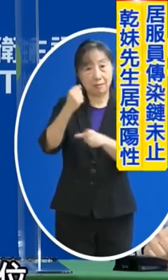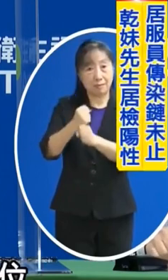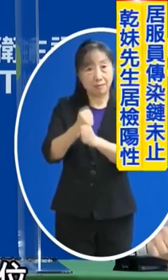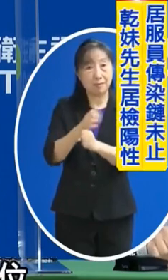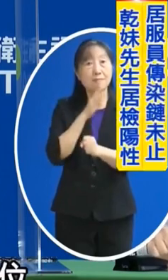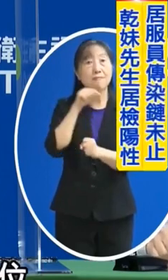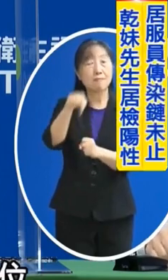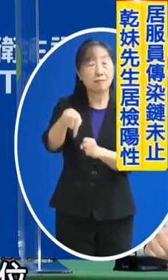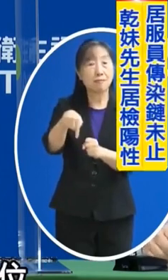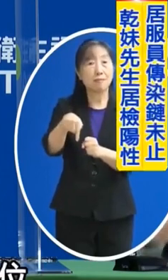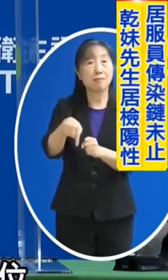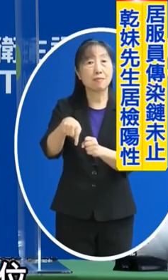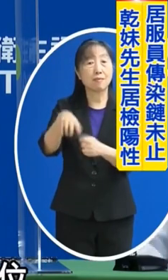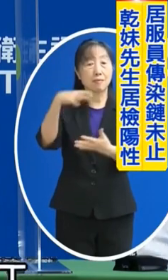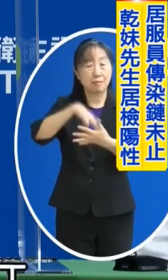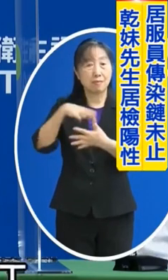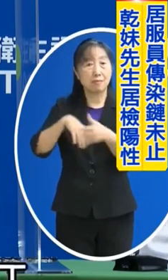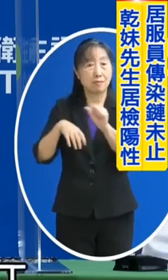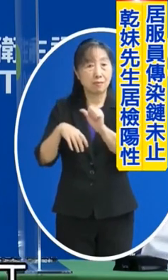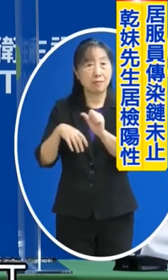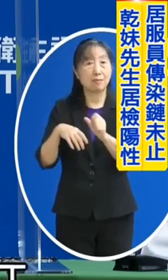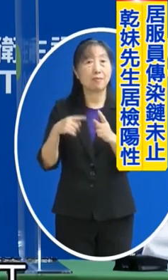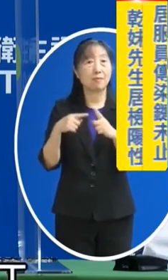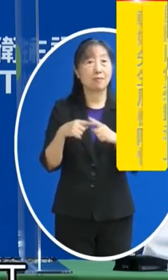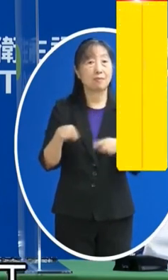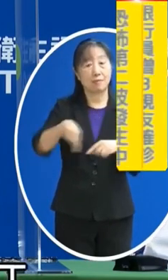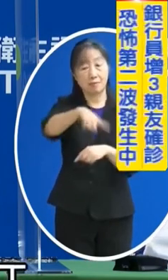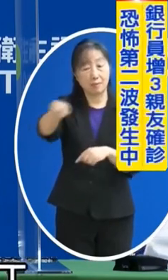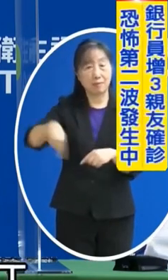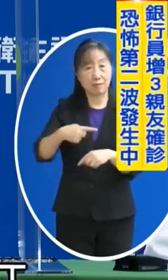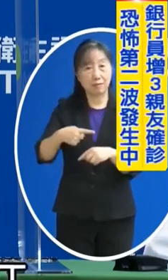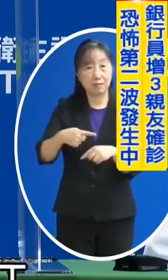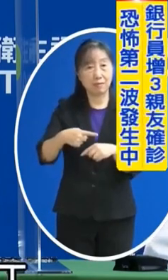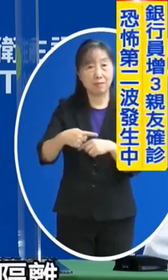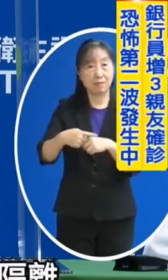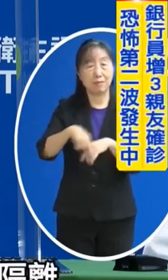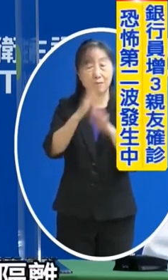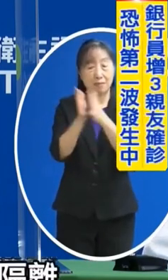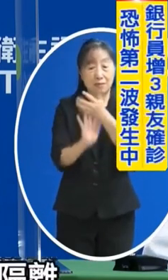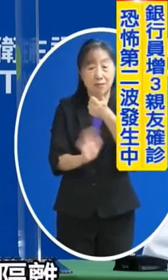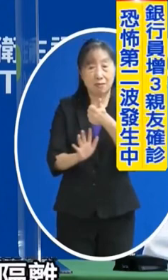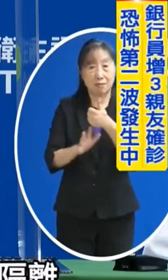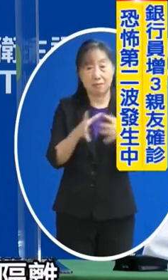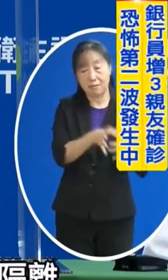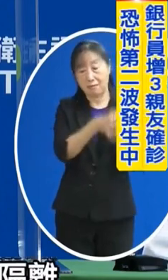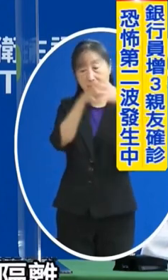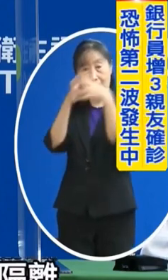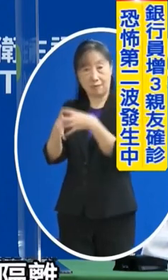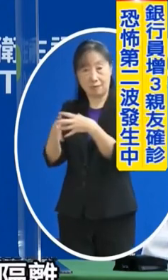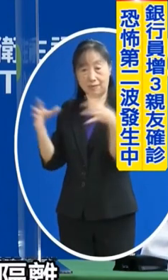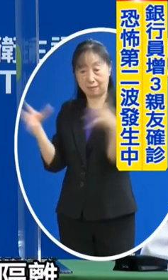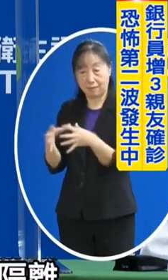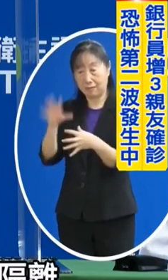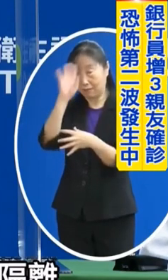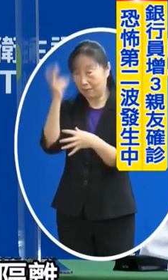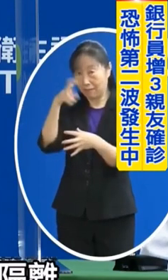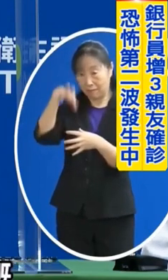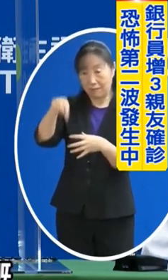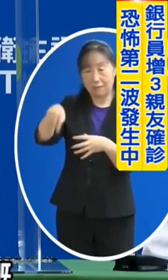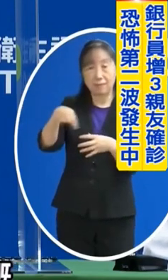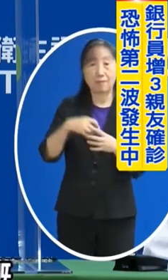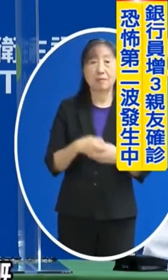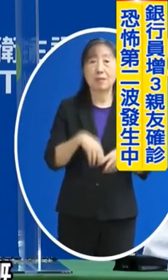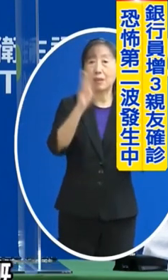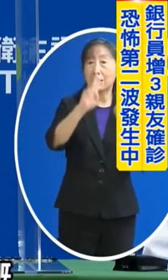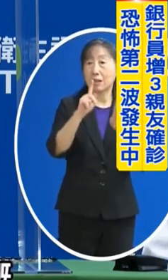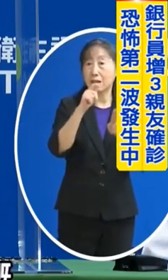总共那电子厂有五位，那整个电子厂的员工也都送去我们的集中隔离。那电子